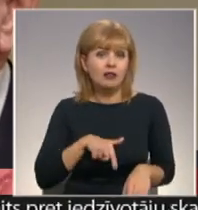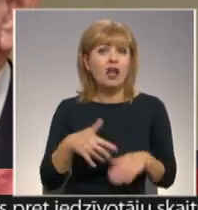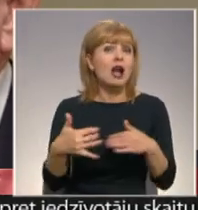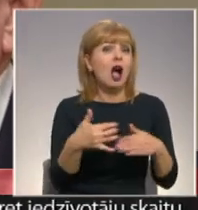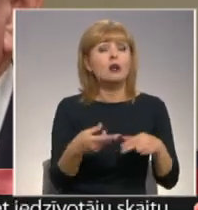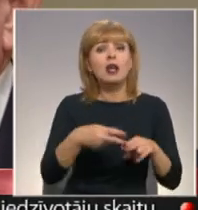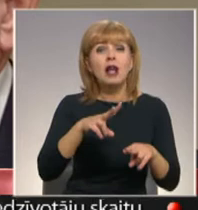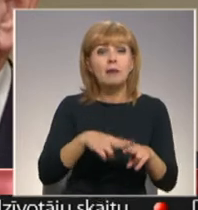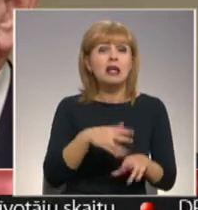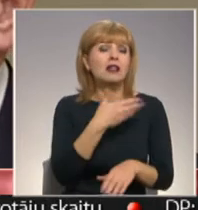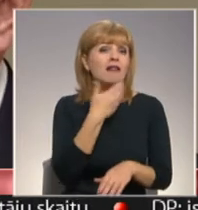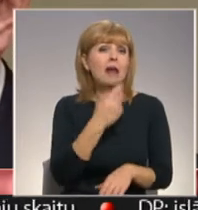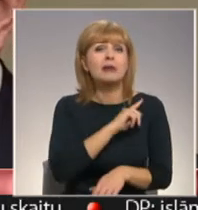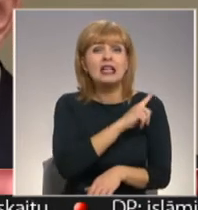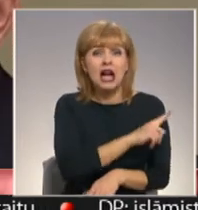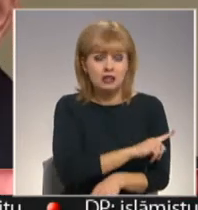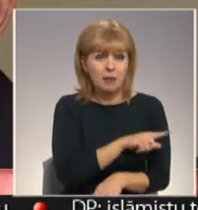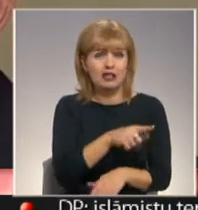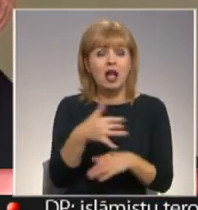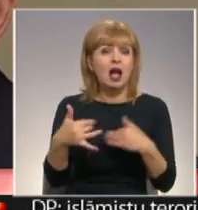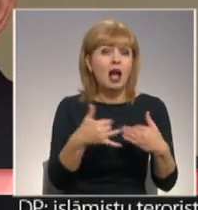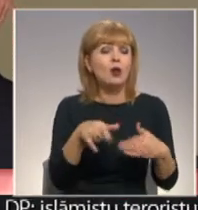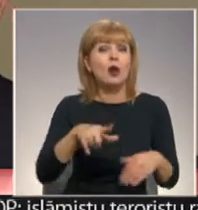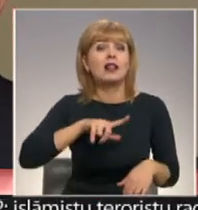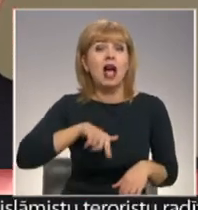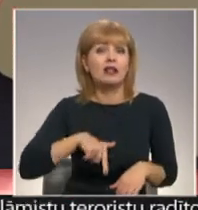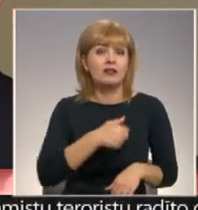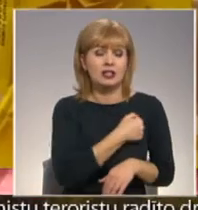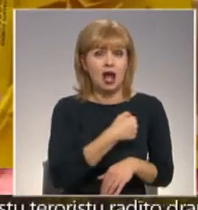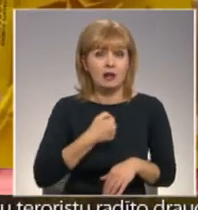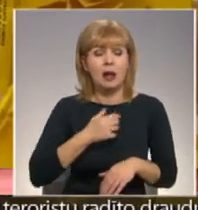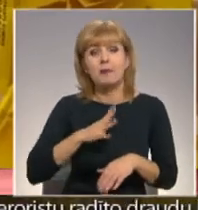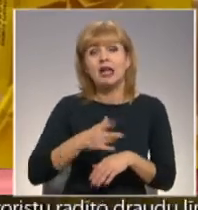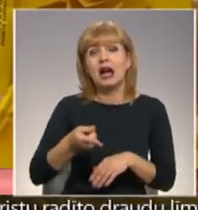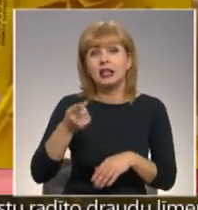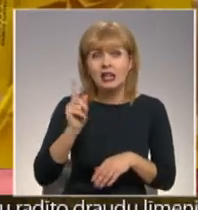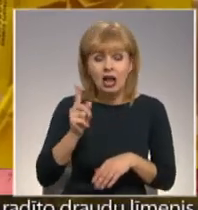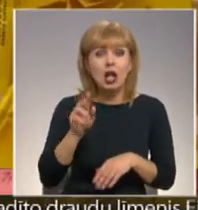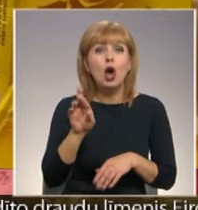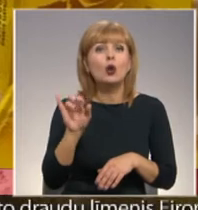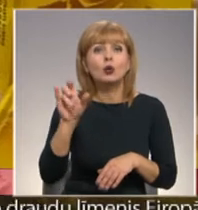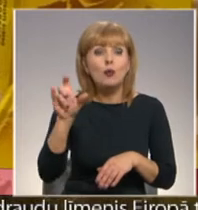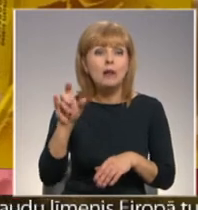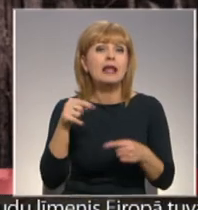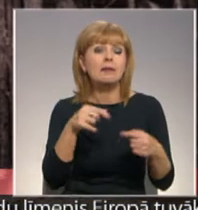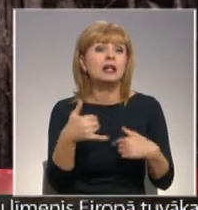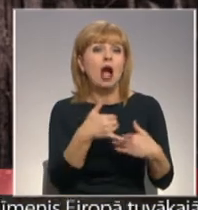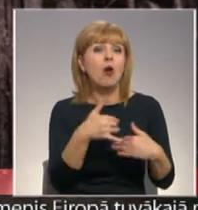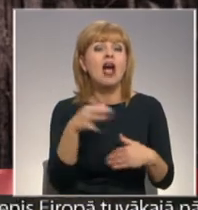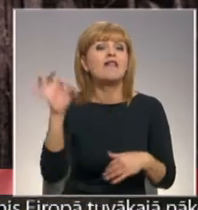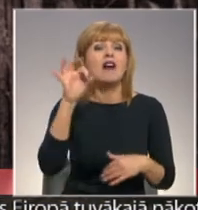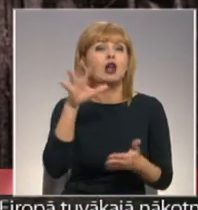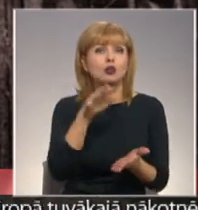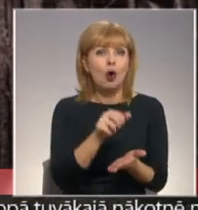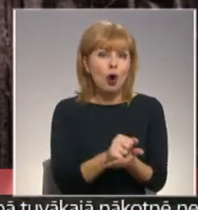ka nebija iespēja karot Latvijas armijā. Šī iespēja tika liekta. Rakstnieks Rubeņa kauju pret vācu okupantiem vērtē